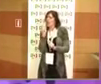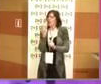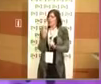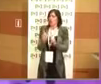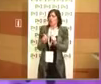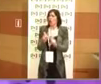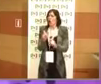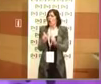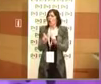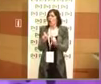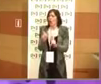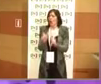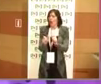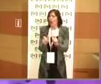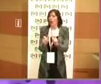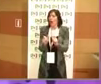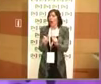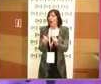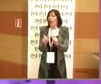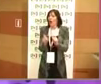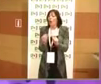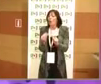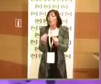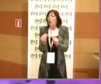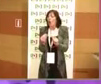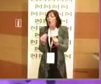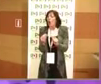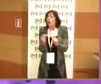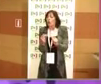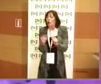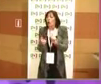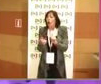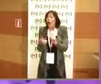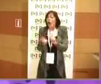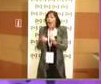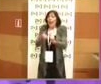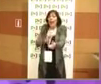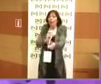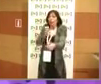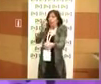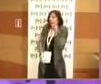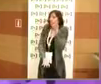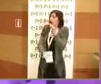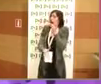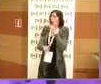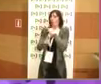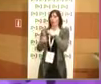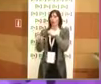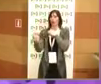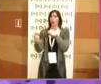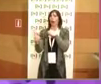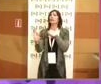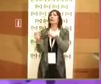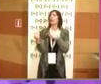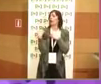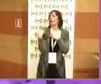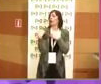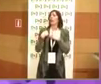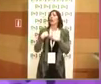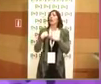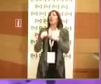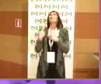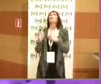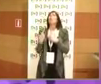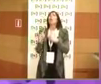hanno trovato, quando si sono manifestate, una reazione immediata. Se mi chiedete a che cosa serve il